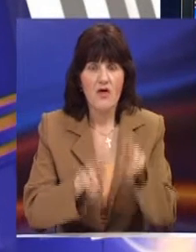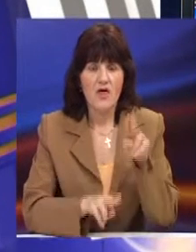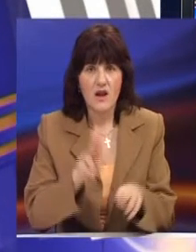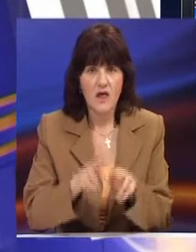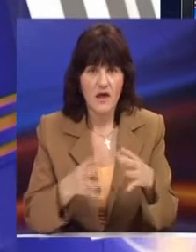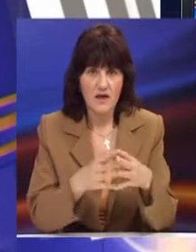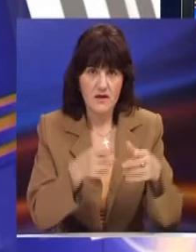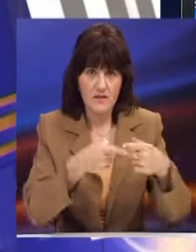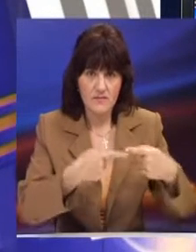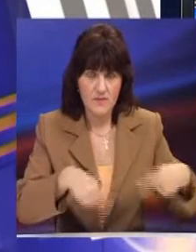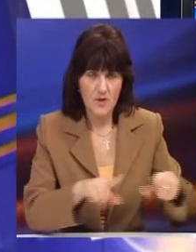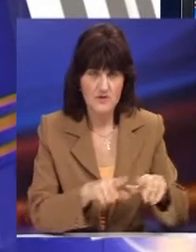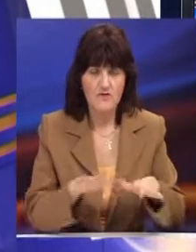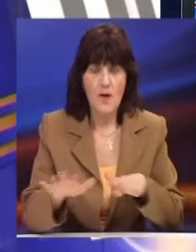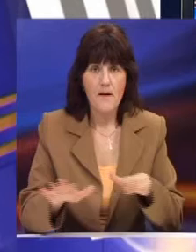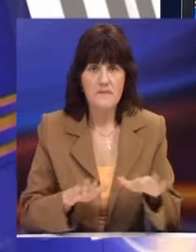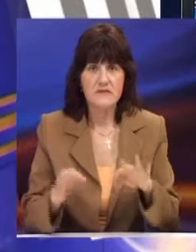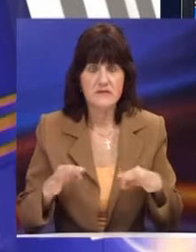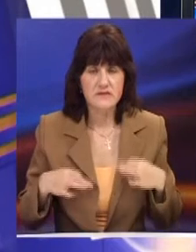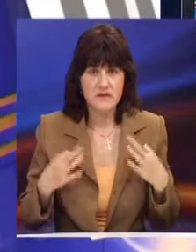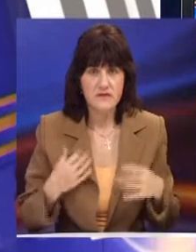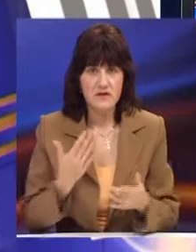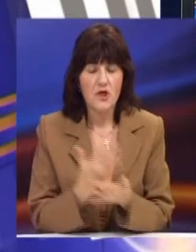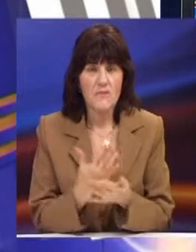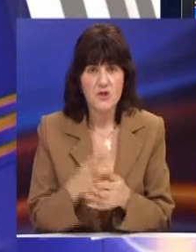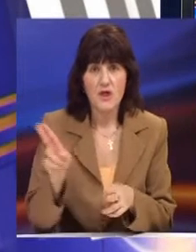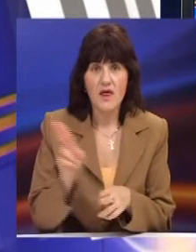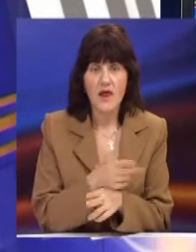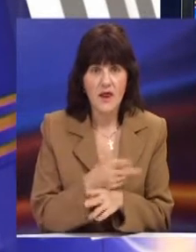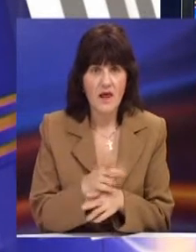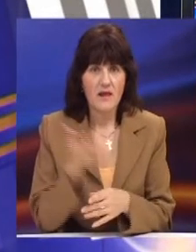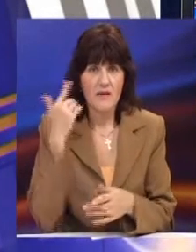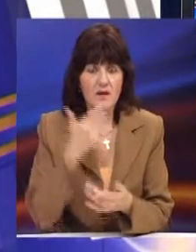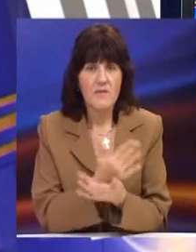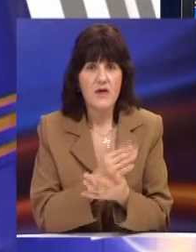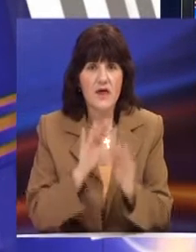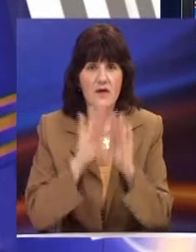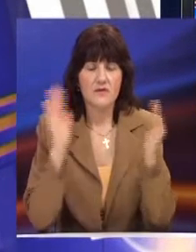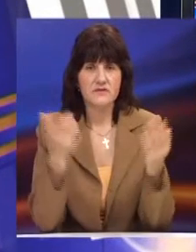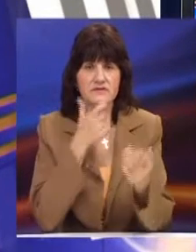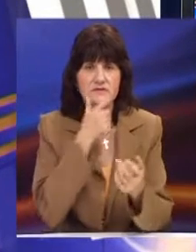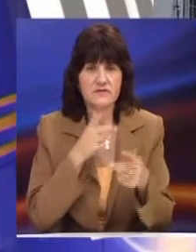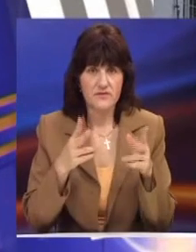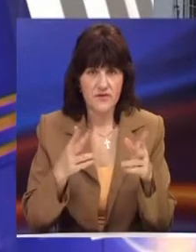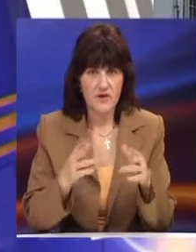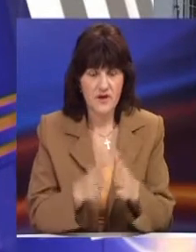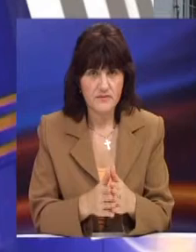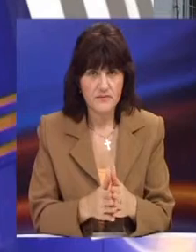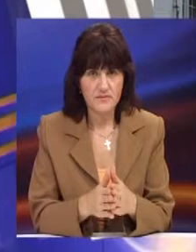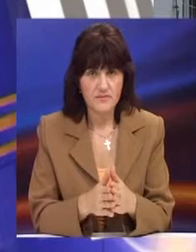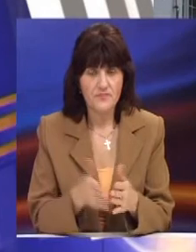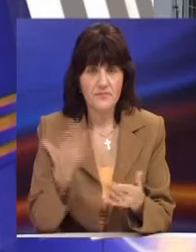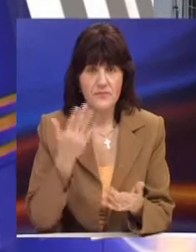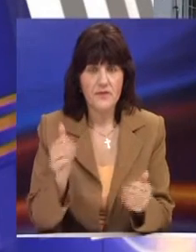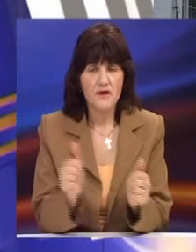palijativnu negu. Za tu namenu, zahvaljujući sredstvima Ministarstva zdravlja, renovira se nekadašnja onkološka ambulanta.